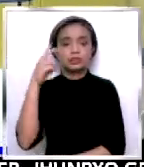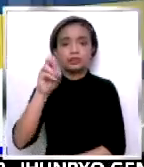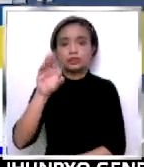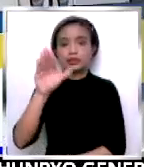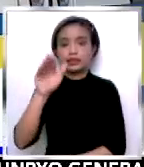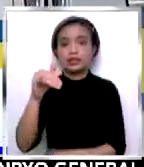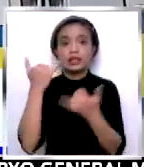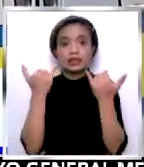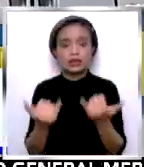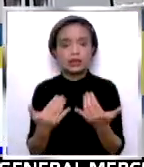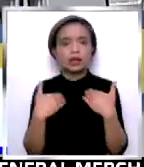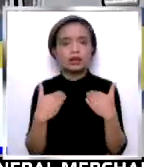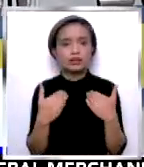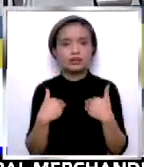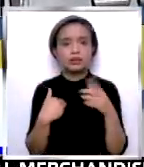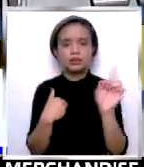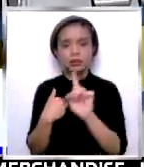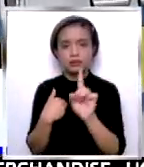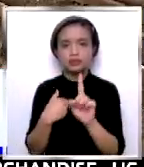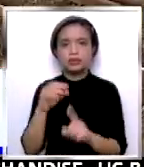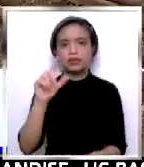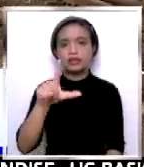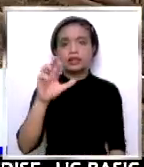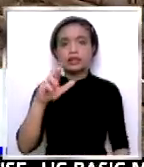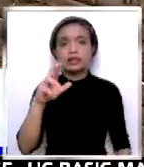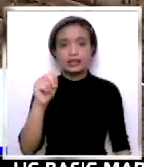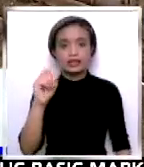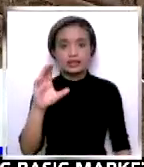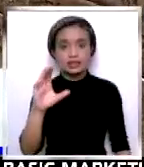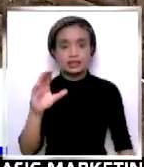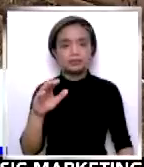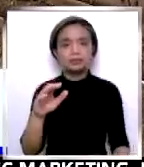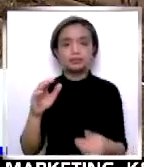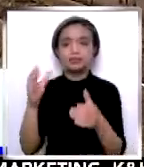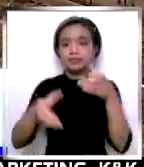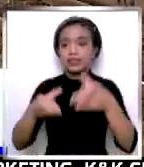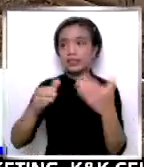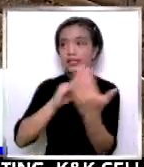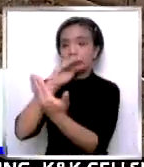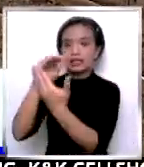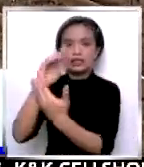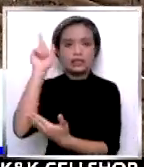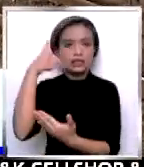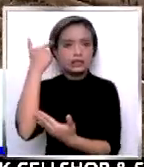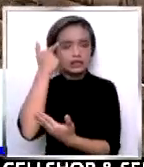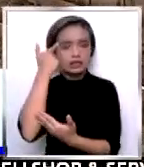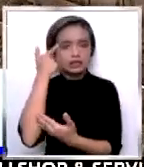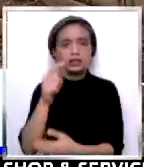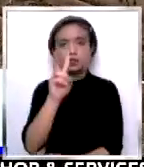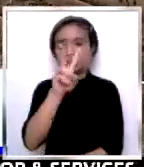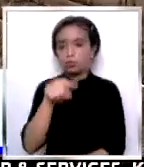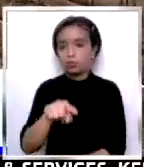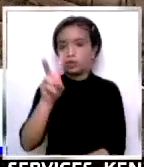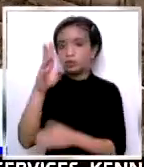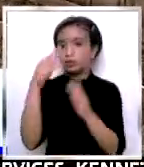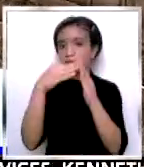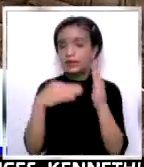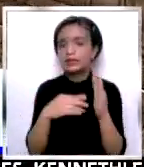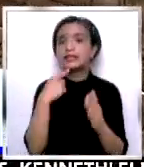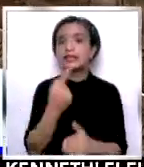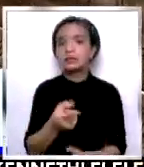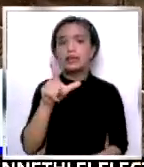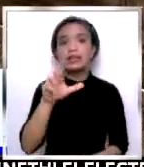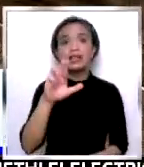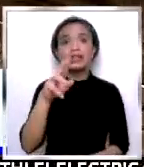ring arbitration case ang LRMC laban sa gobyerno. Abot na sa 2.2 billion pesos ang sabi ng LRMC na dapat